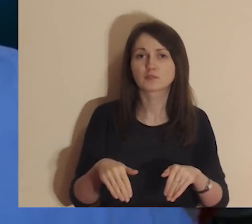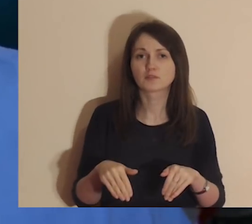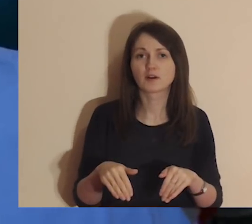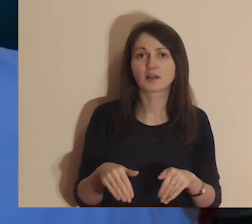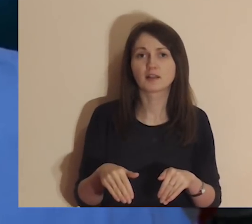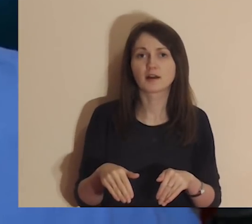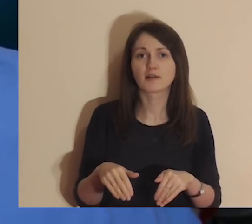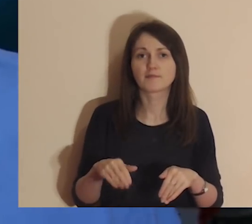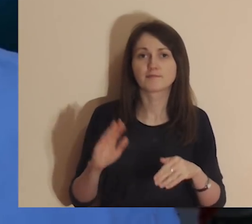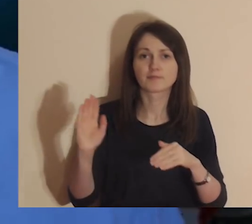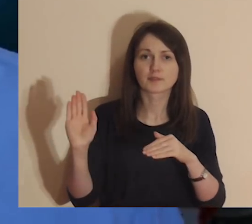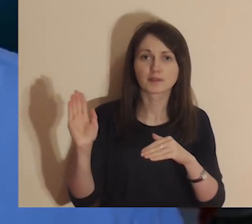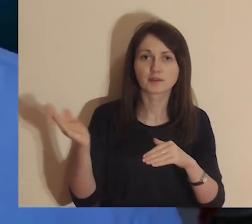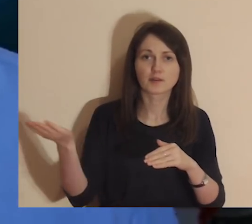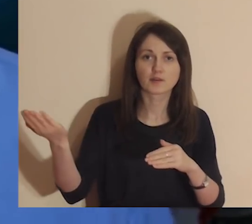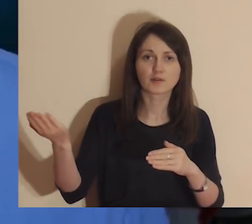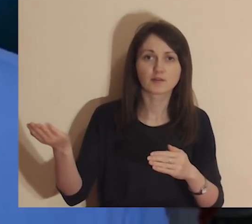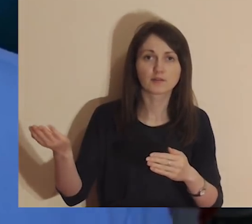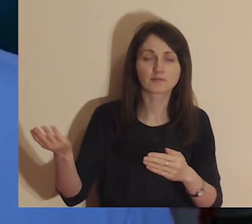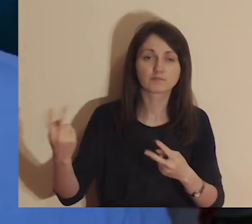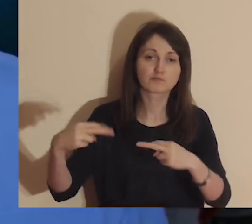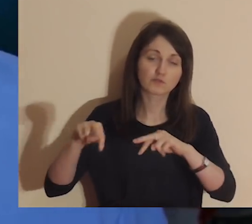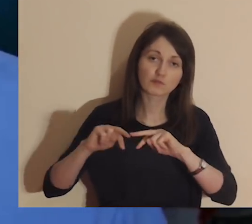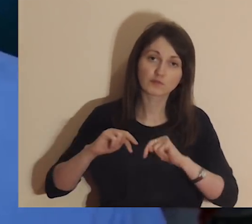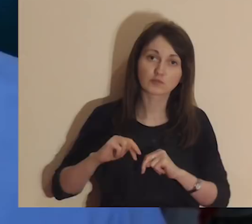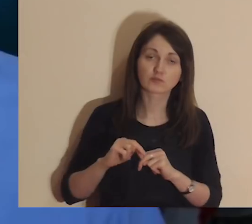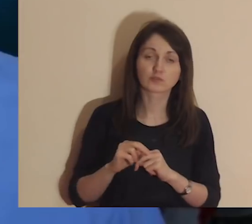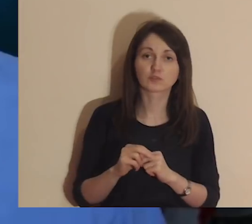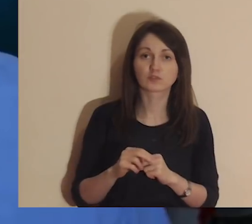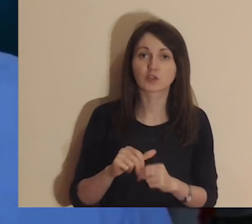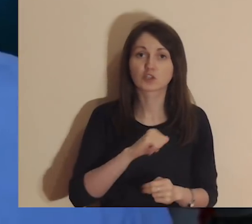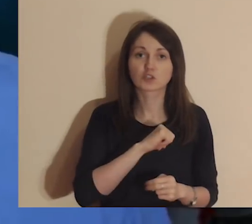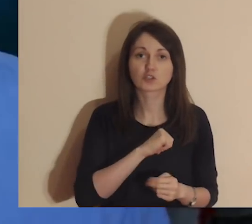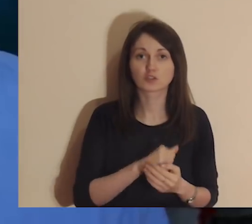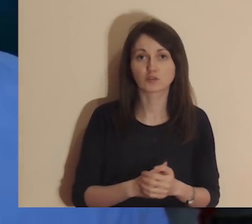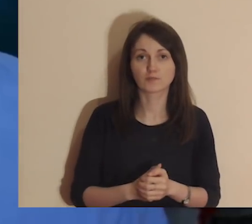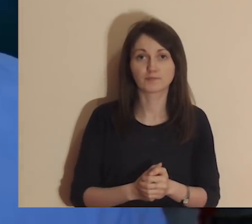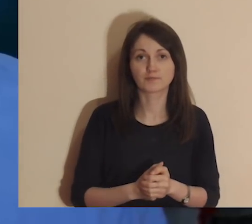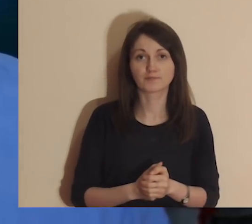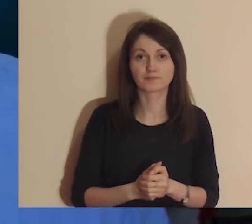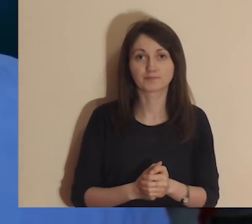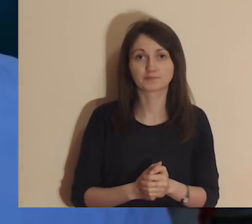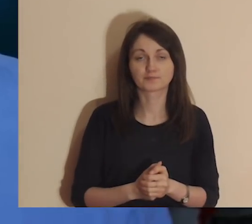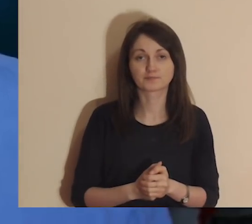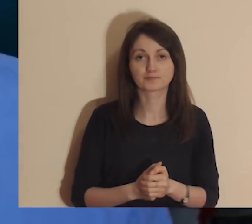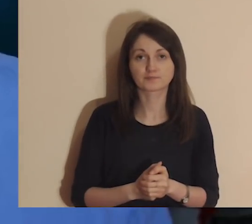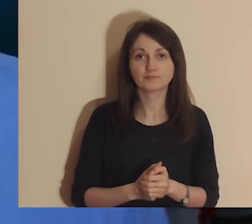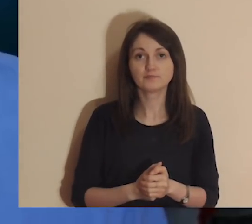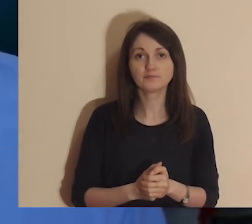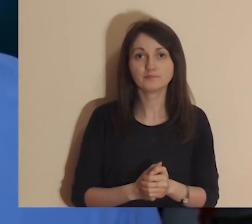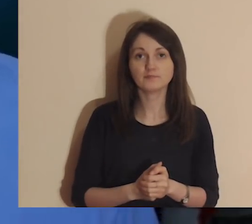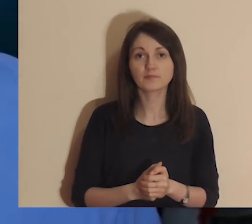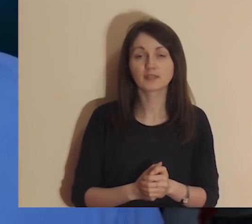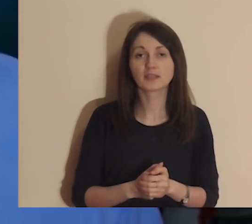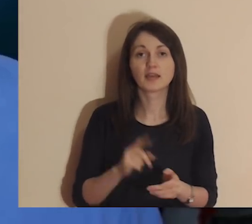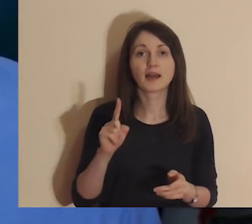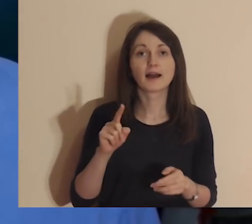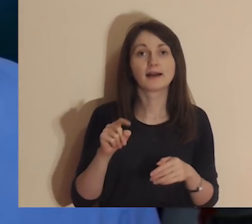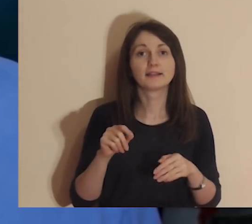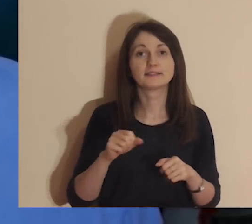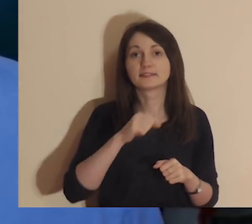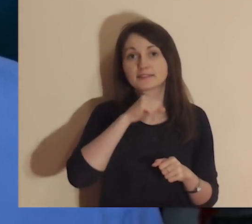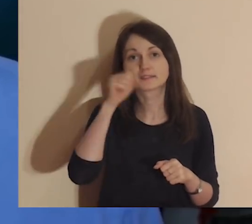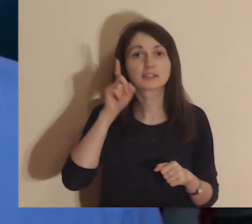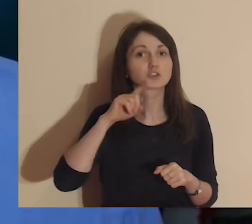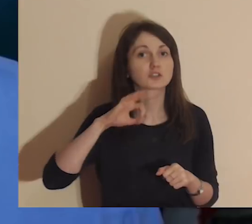dobrze traktuje tych, którzy tak grzeszą. Natomiast nie to jest największym problemem tego starszego brata, ale to, że on wszedł w